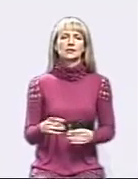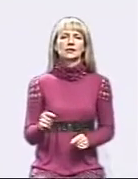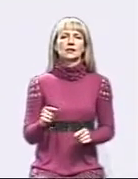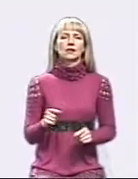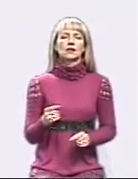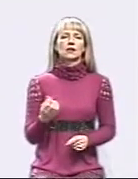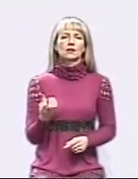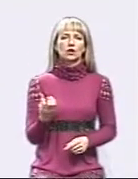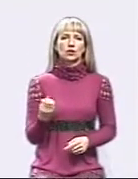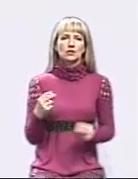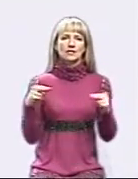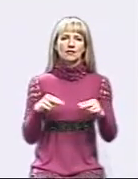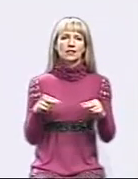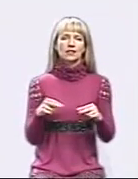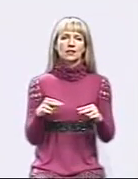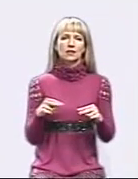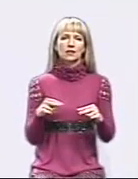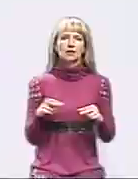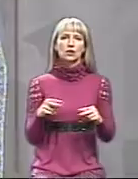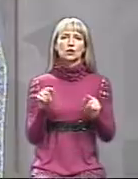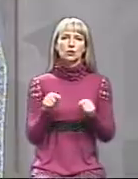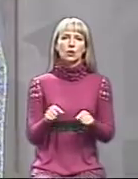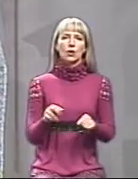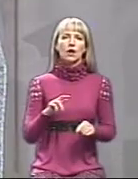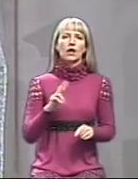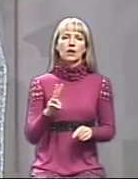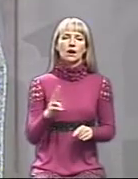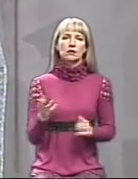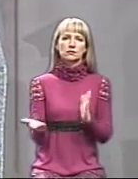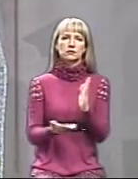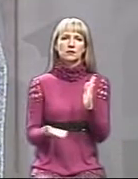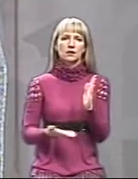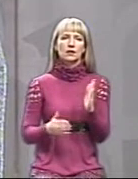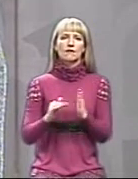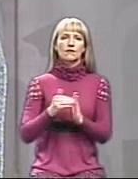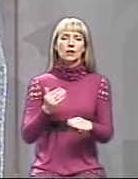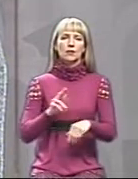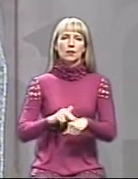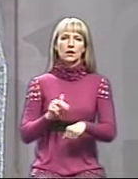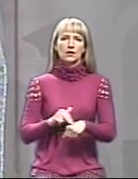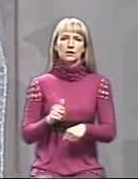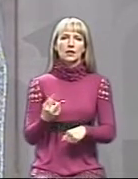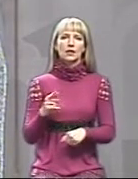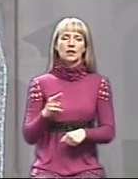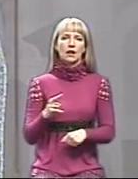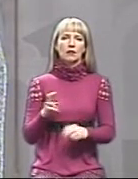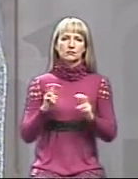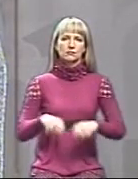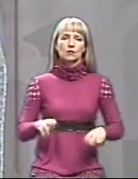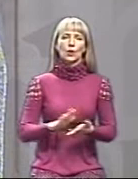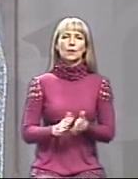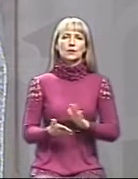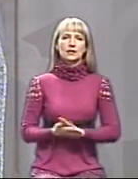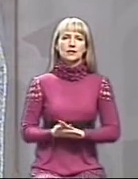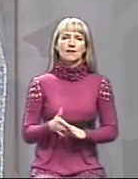не менш, свідки того, як зносилась ялинка, викликали поліцію для з'ясування обставин